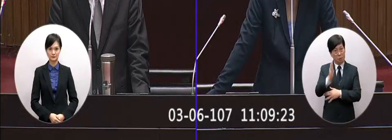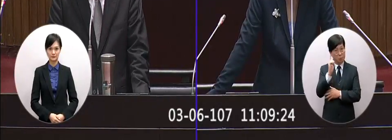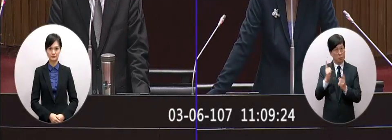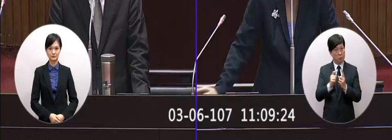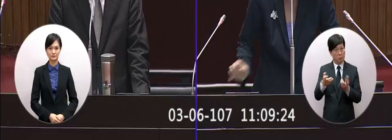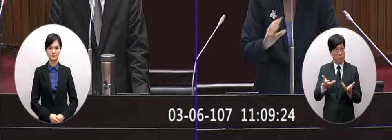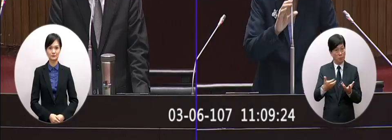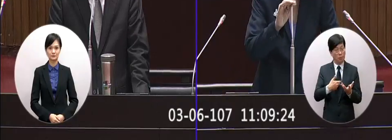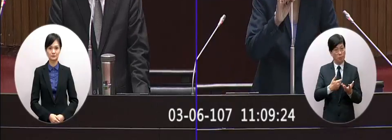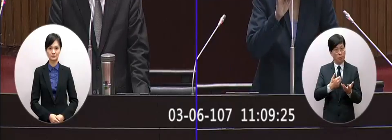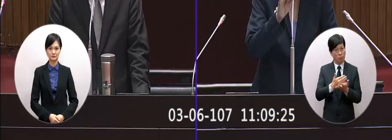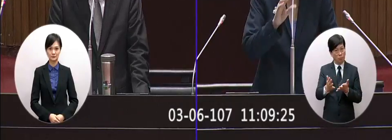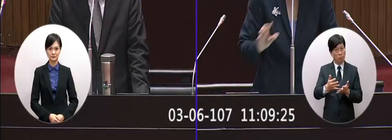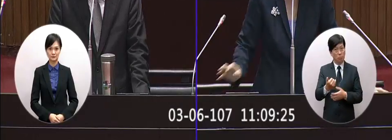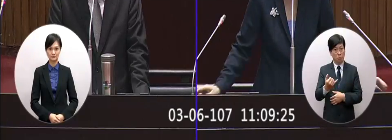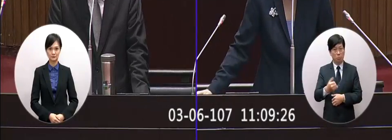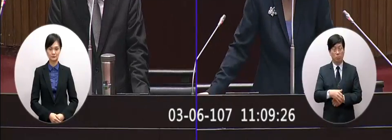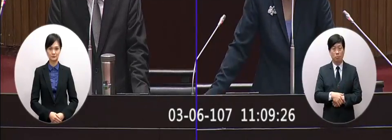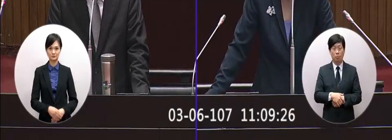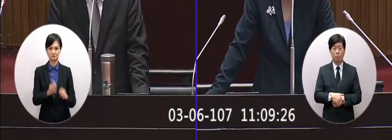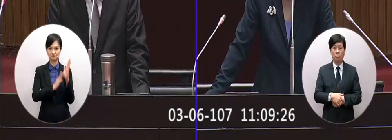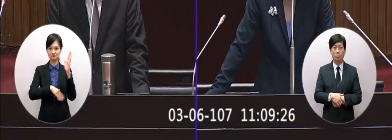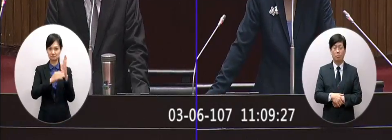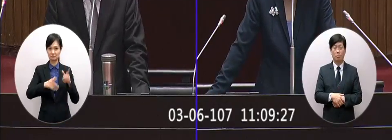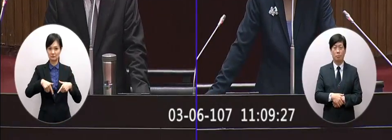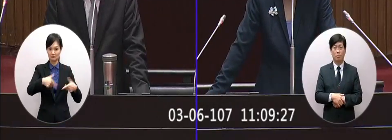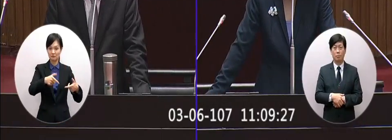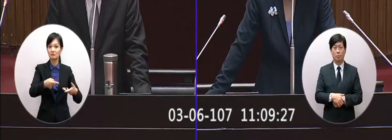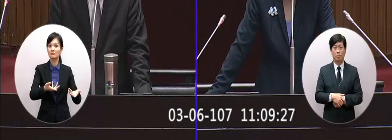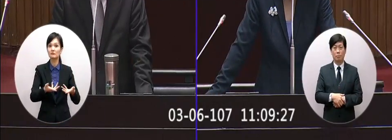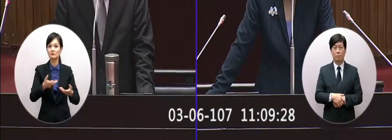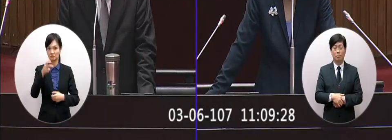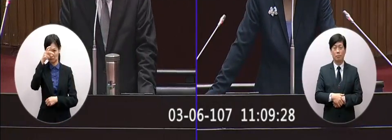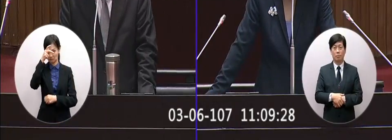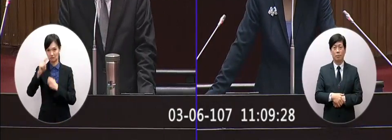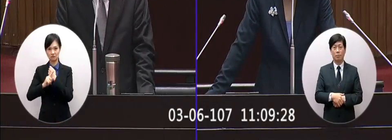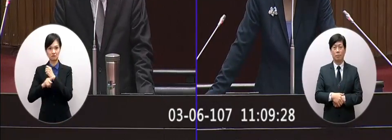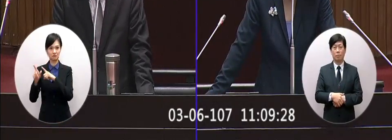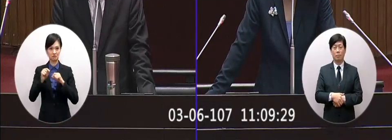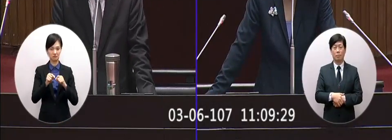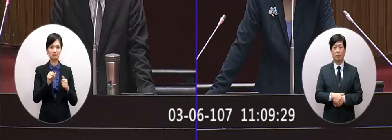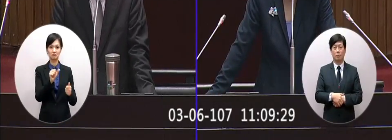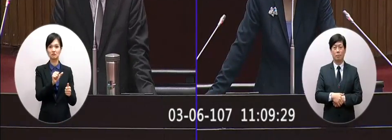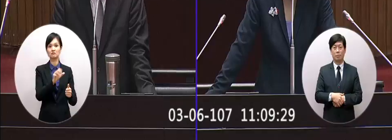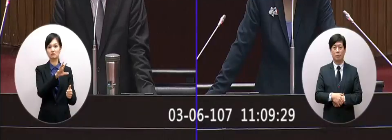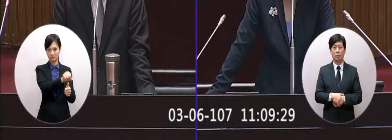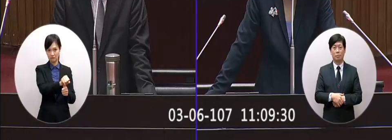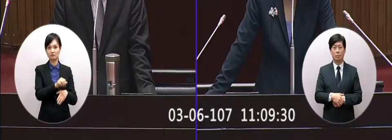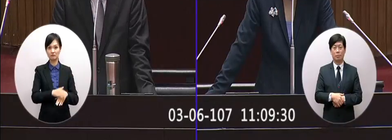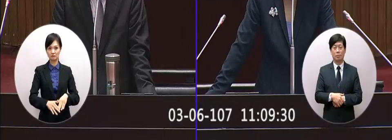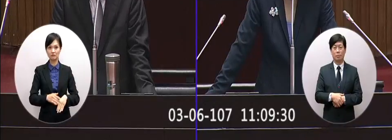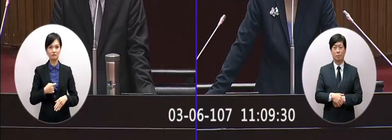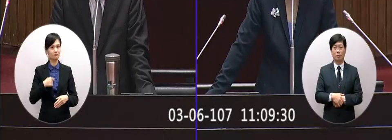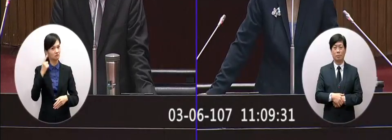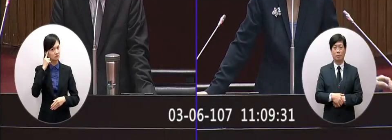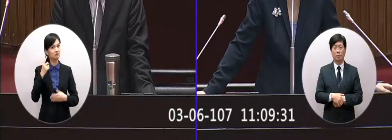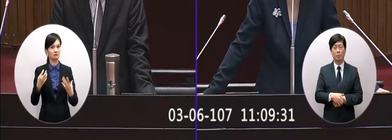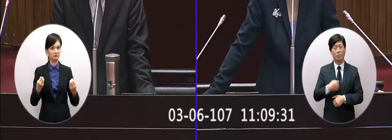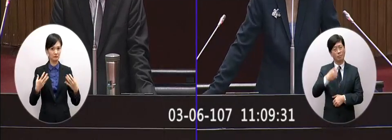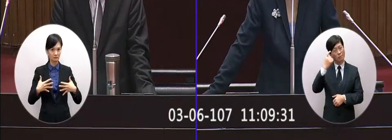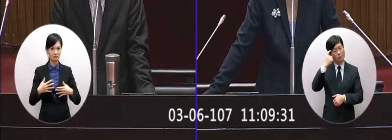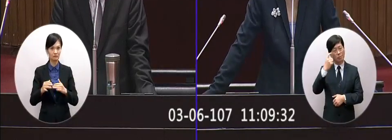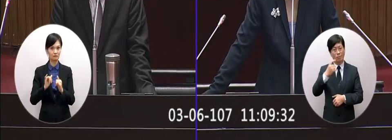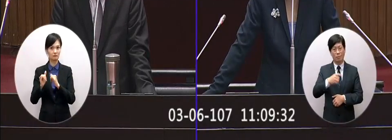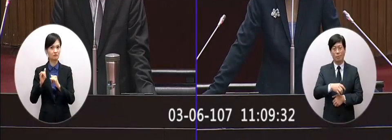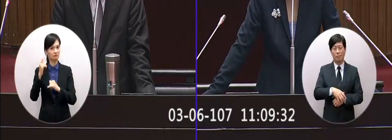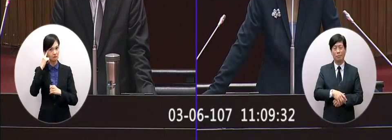理得如何？ 泼漆的事情，警方依法办理啊，啊，我想这部分应该是没有问题啊，符合社会的